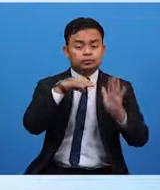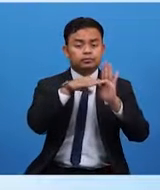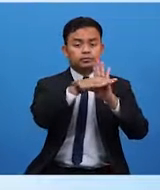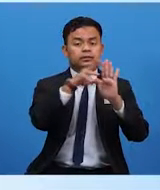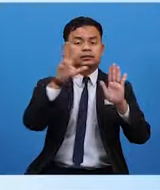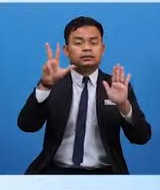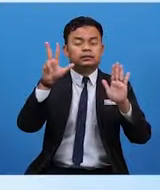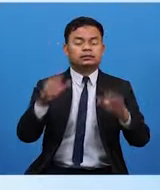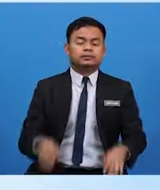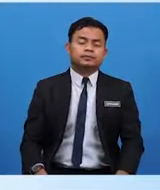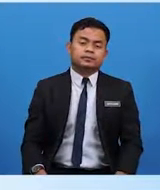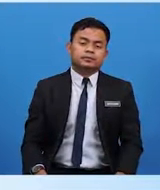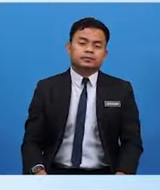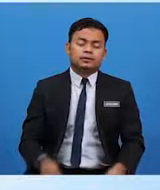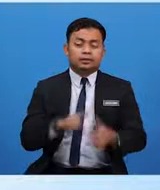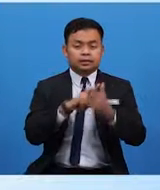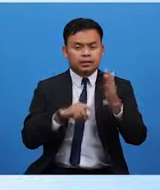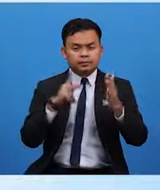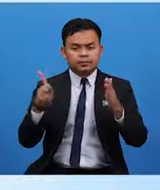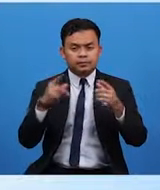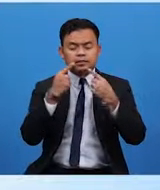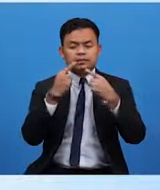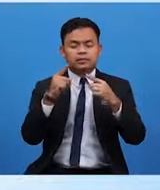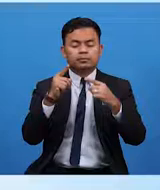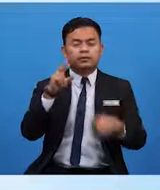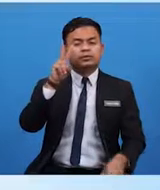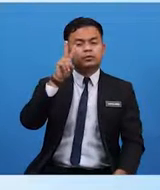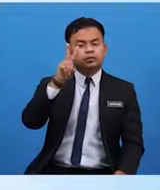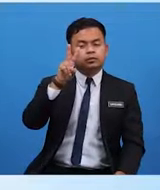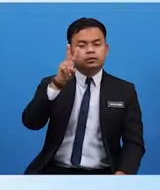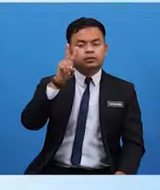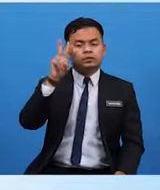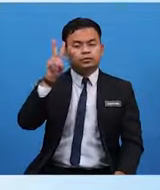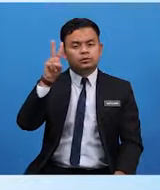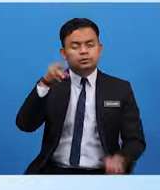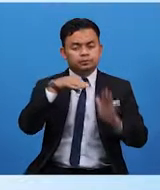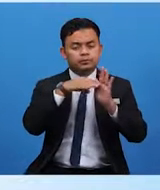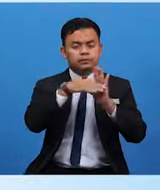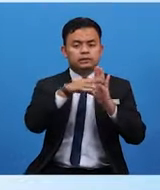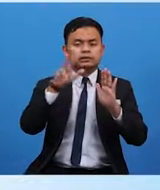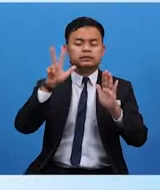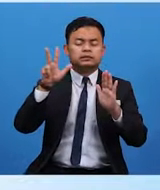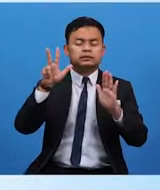jadi Apakah jawaban bagi dua 2/3 kepada pecahan tak wajar